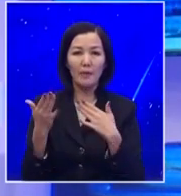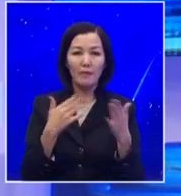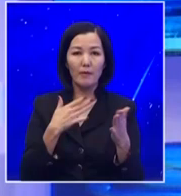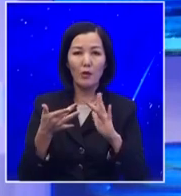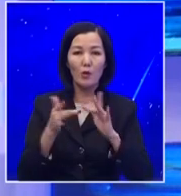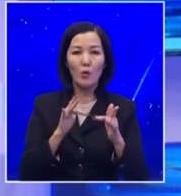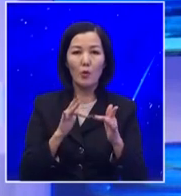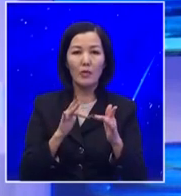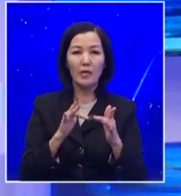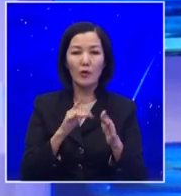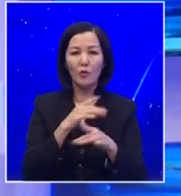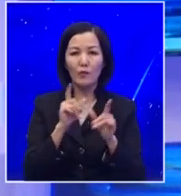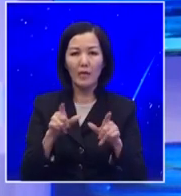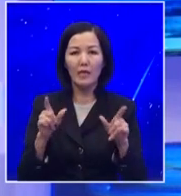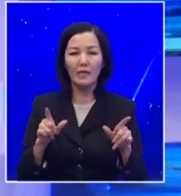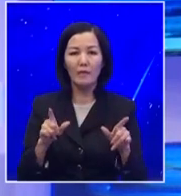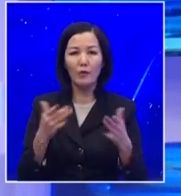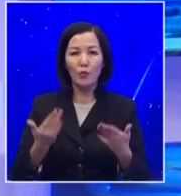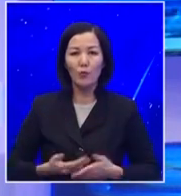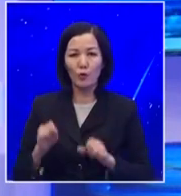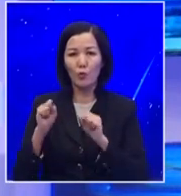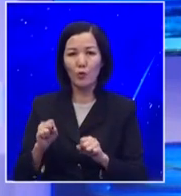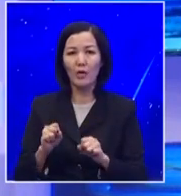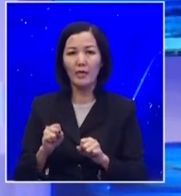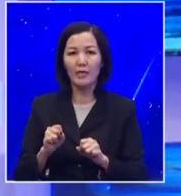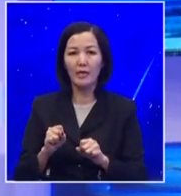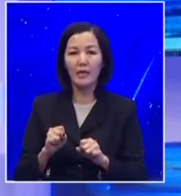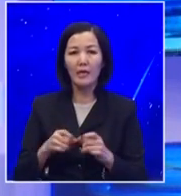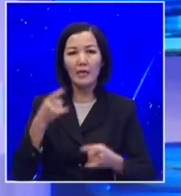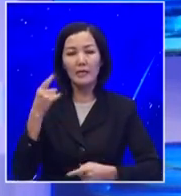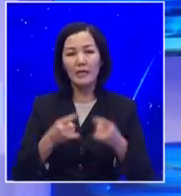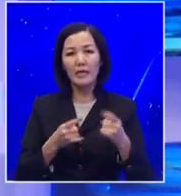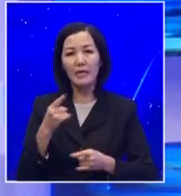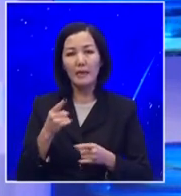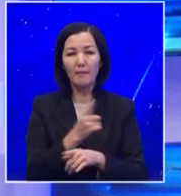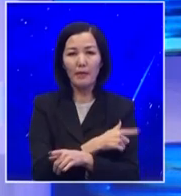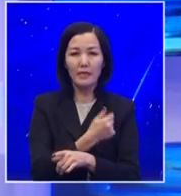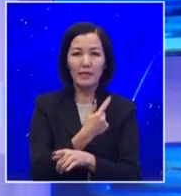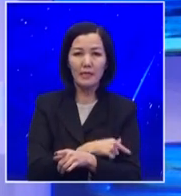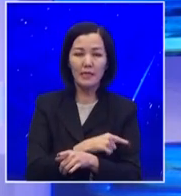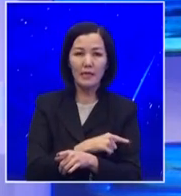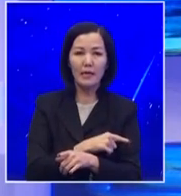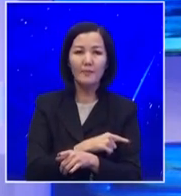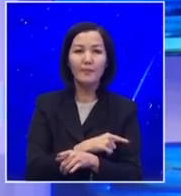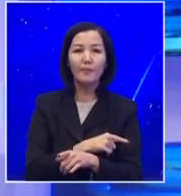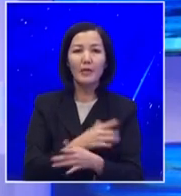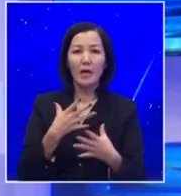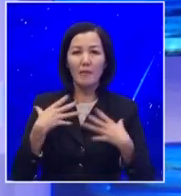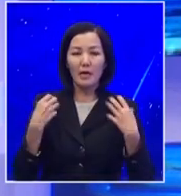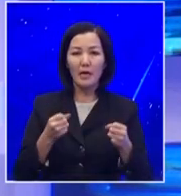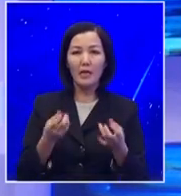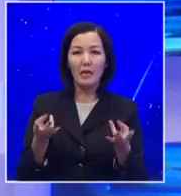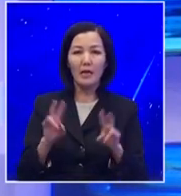онлайн кеңесіп, сан адамның жанын алып қалды. Бір тетігі телемедицина. Игілігін көріп, аман қалғандардың қатарында жүкті әйел де